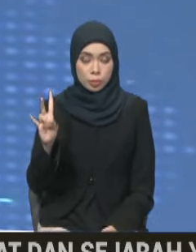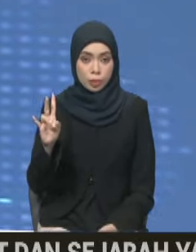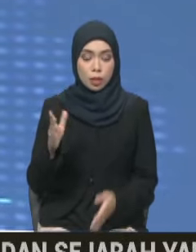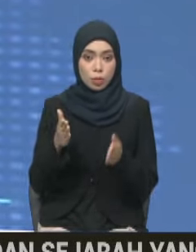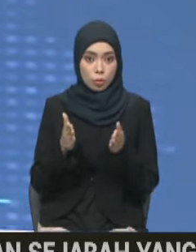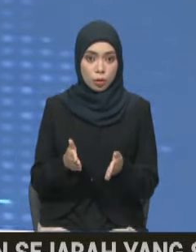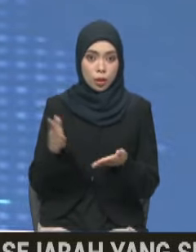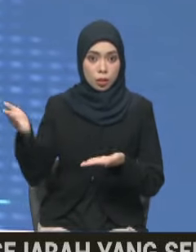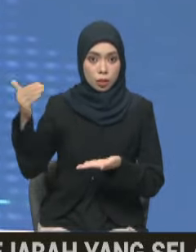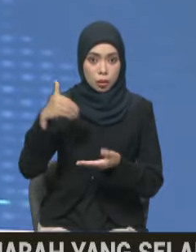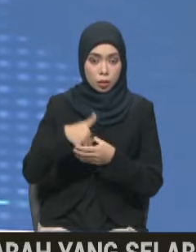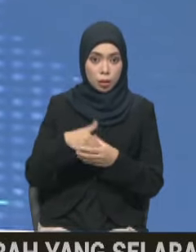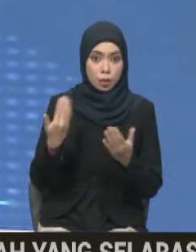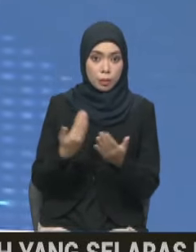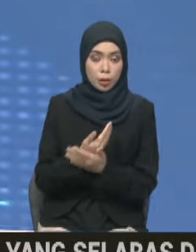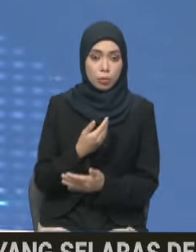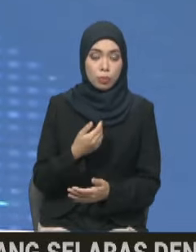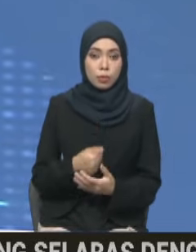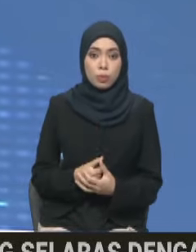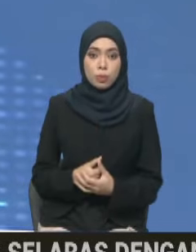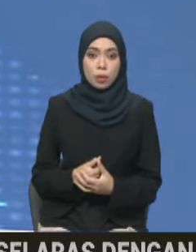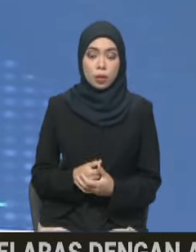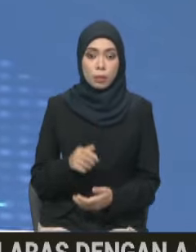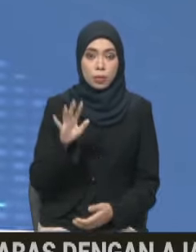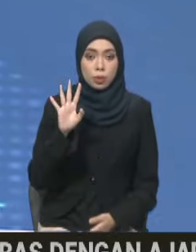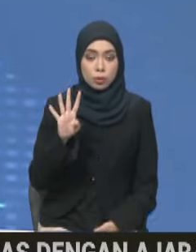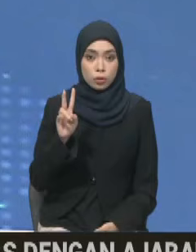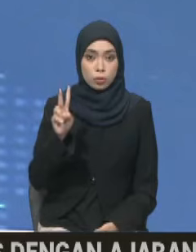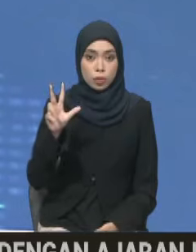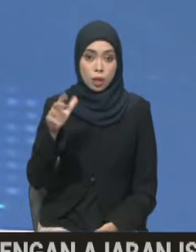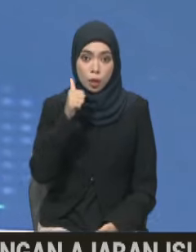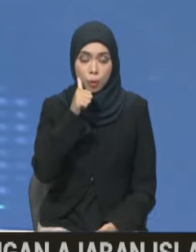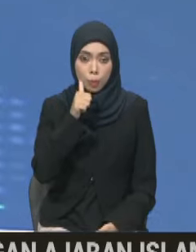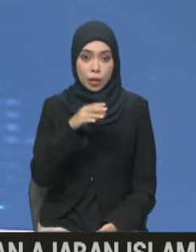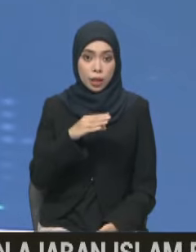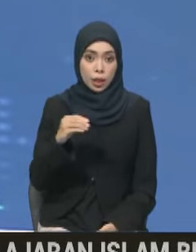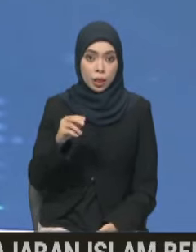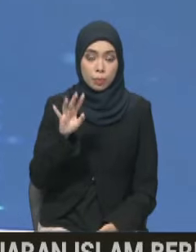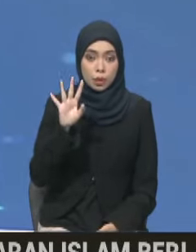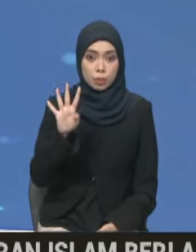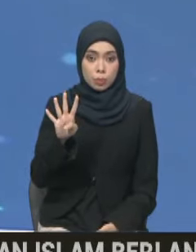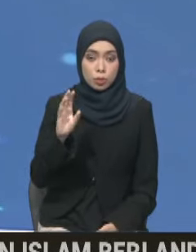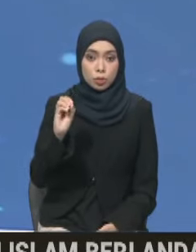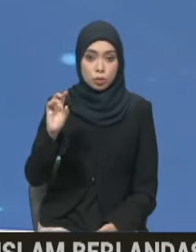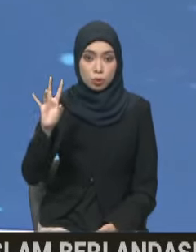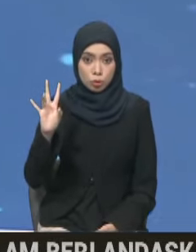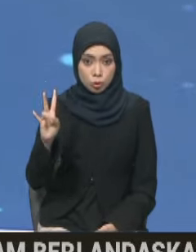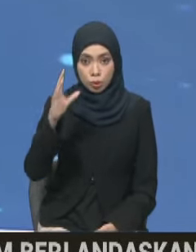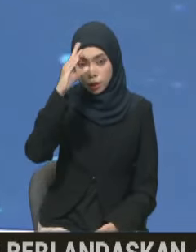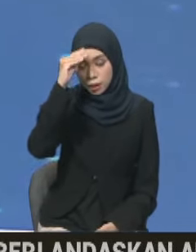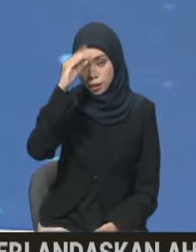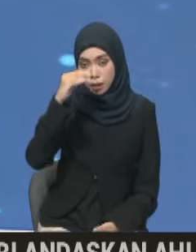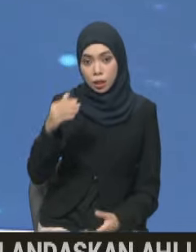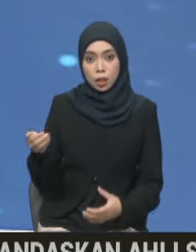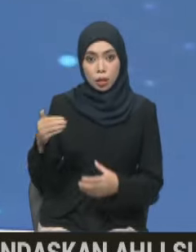akademik 2024-2025. 432 pelajar perempuan dan 407 pelajar lelaki ikut